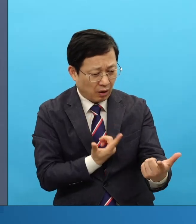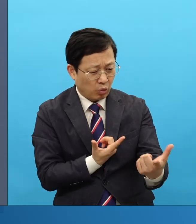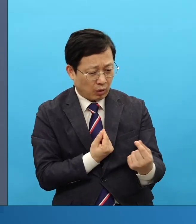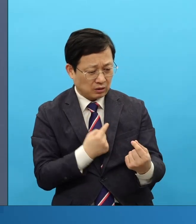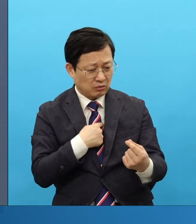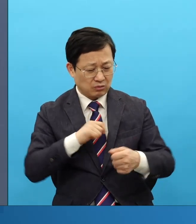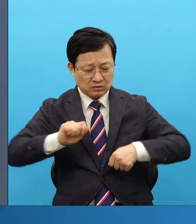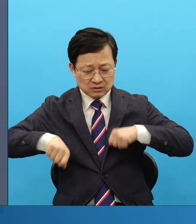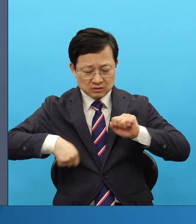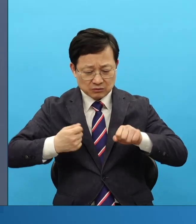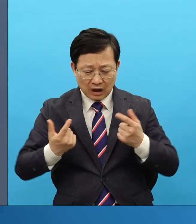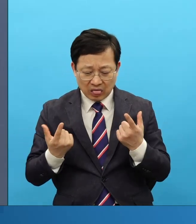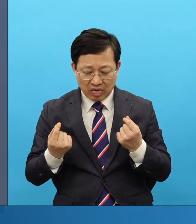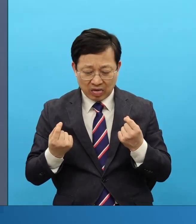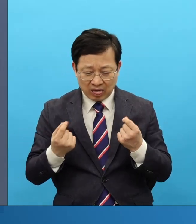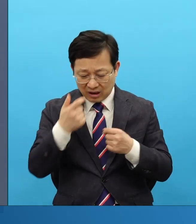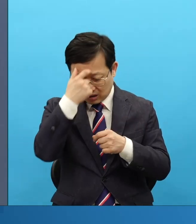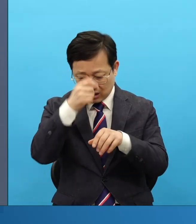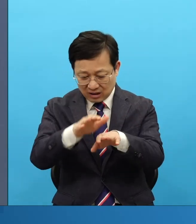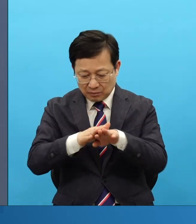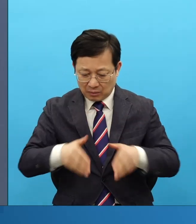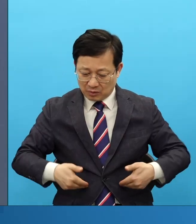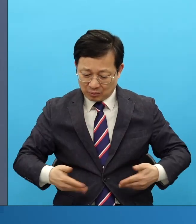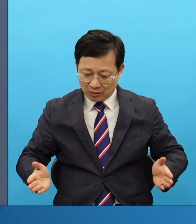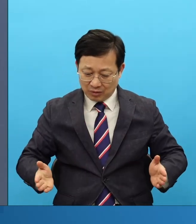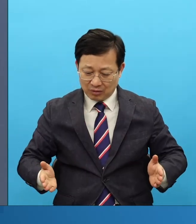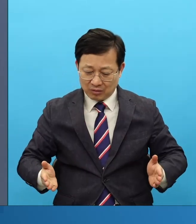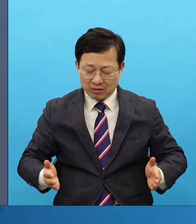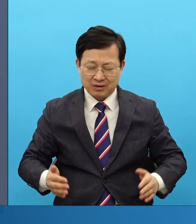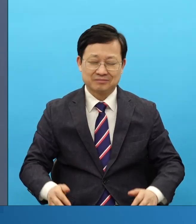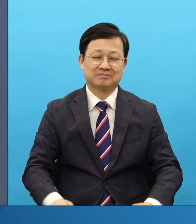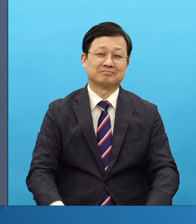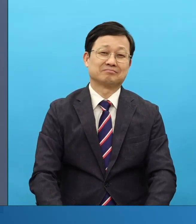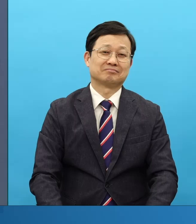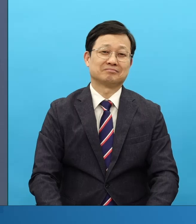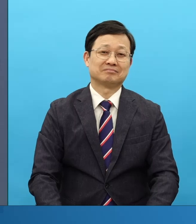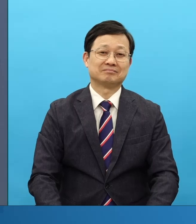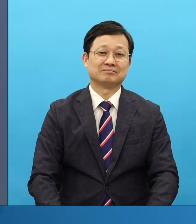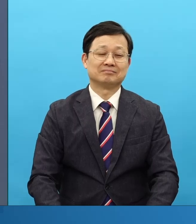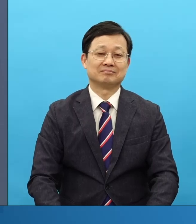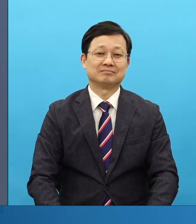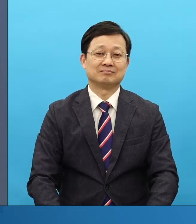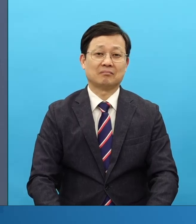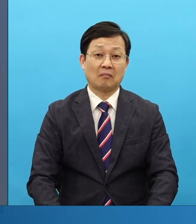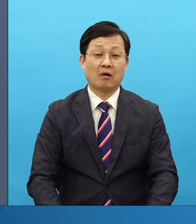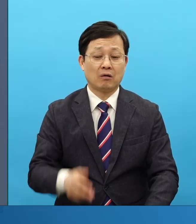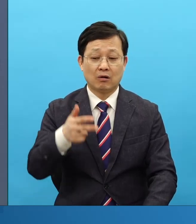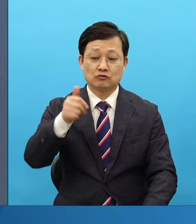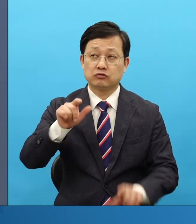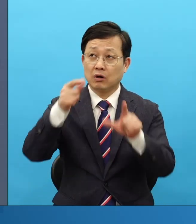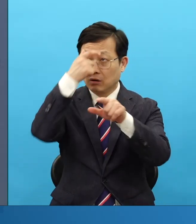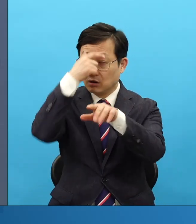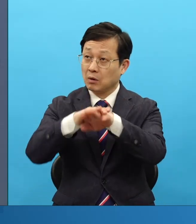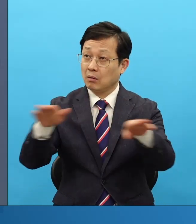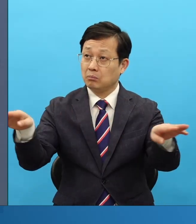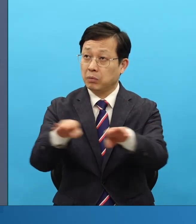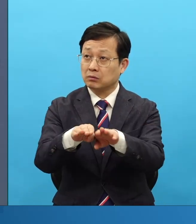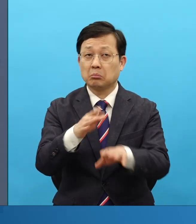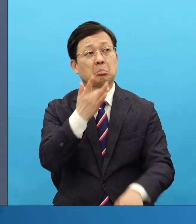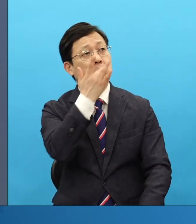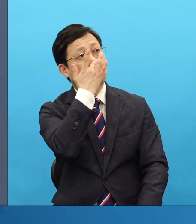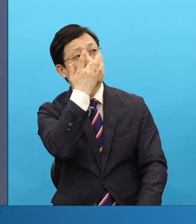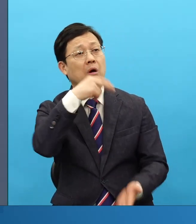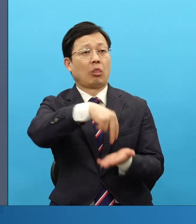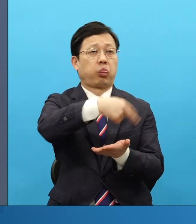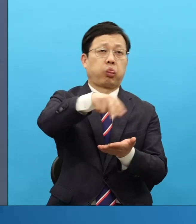Our greatest worth in life is to give worship, but I became a person that didn't even do that, so I became a worthless 뭐 person. 주일날 빠져도 괜찮아. 빠지고 돌아다니면 더